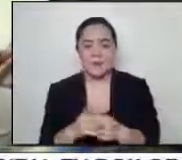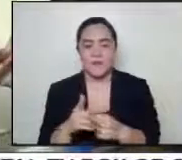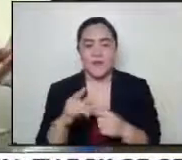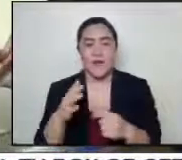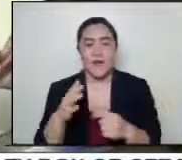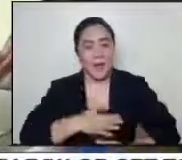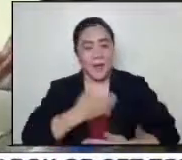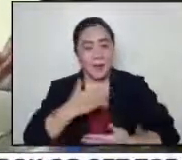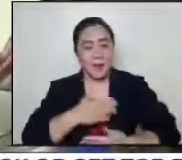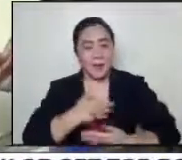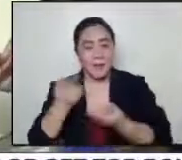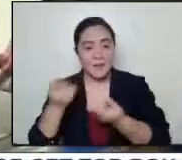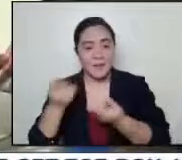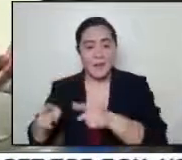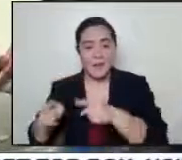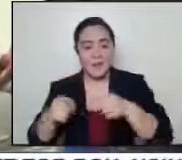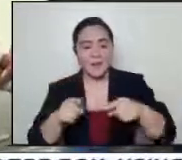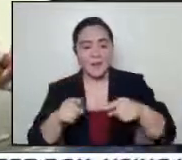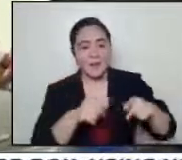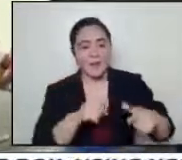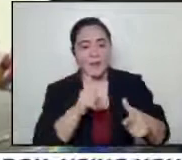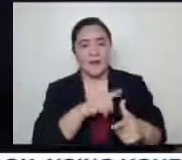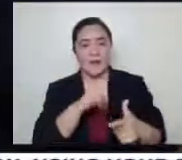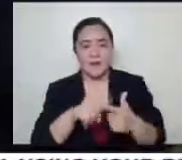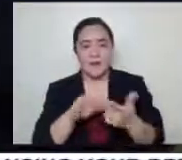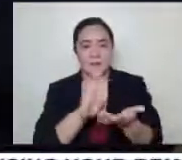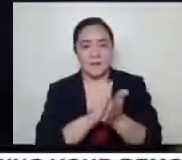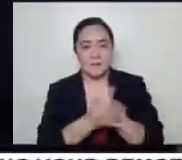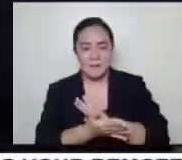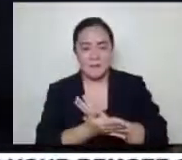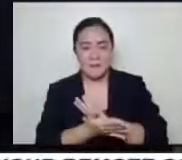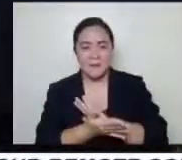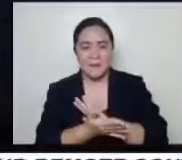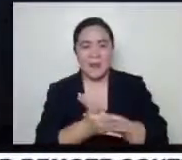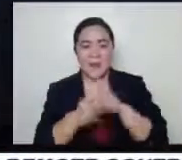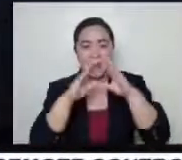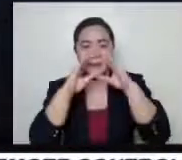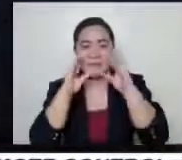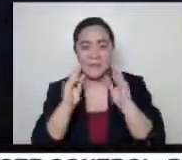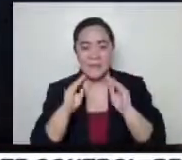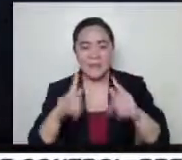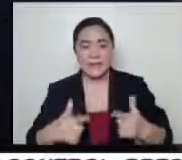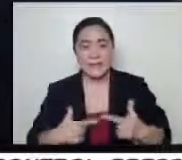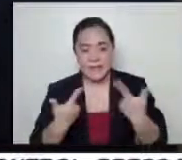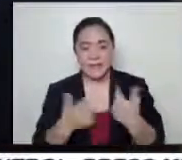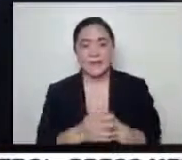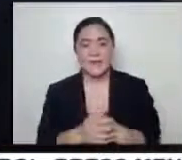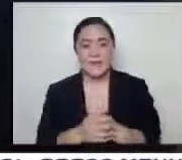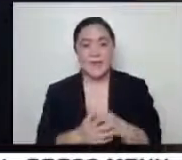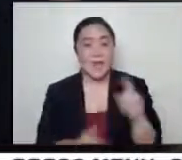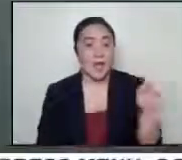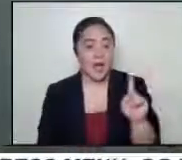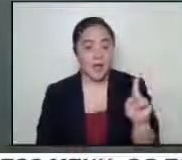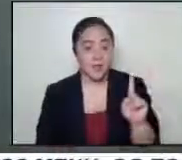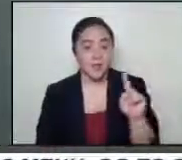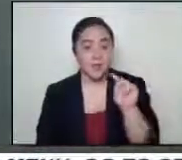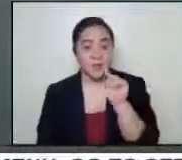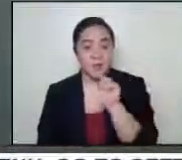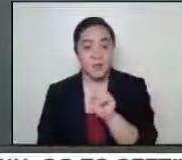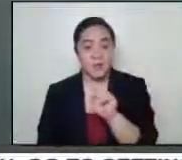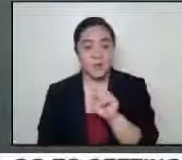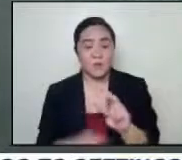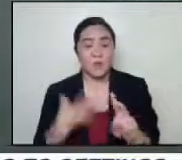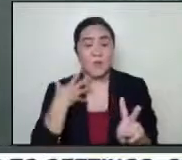Rafael, naging mapait din ang takbo ng kanyang buhay. Una na dyan, ang pagiging biktima niya